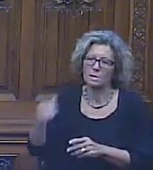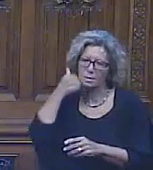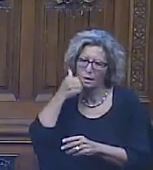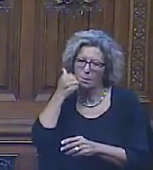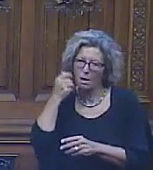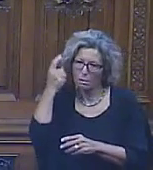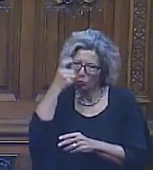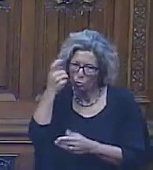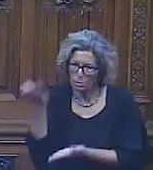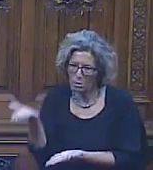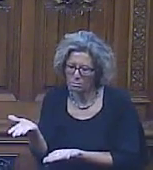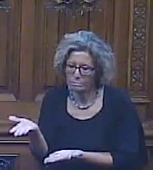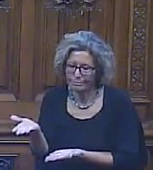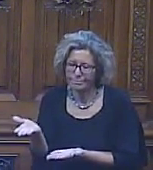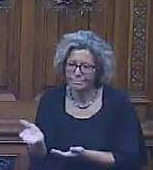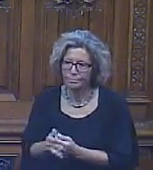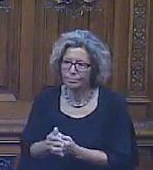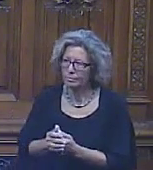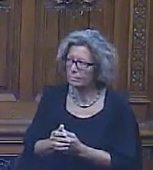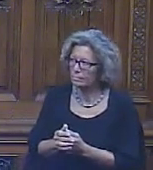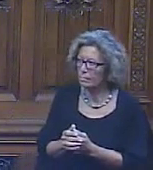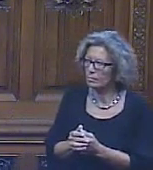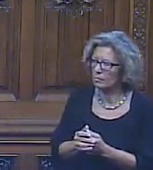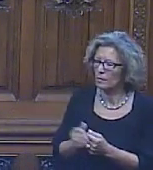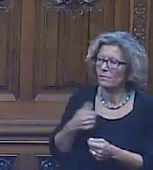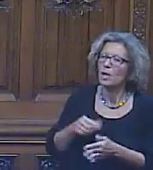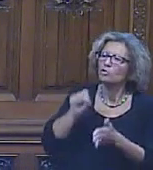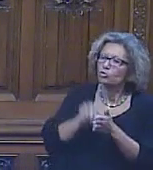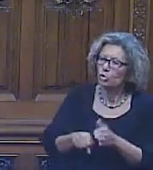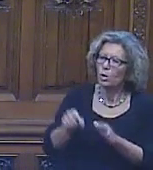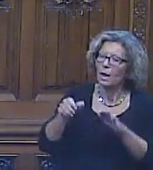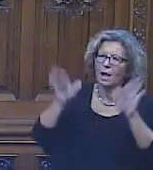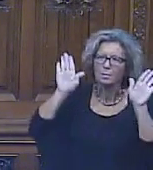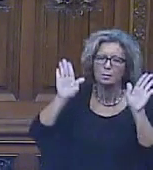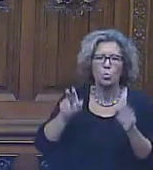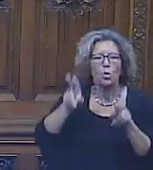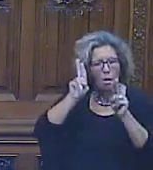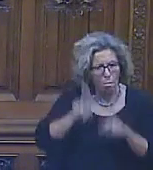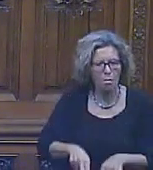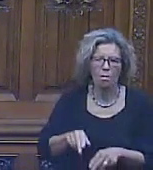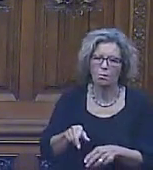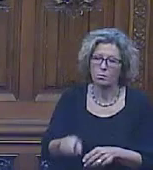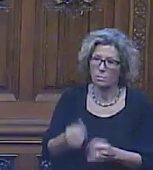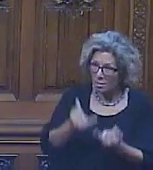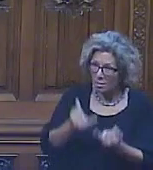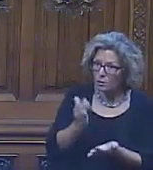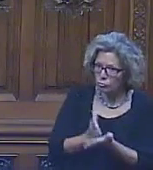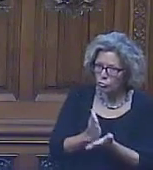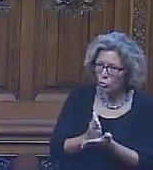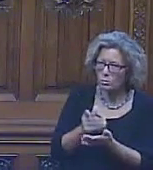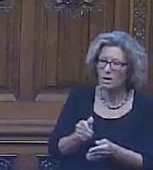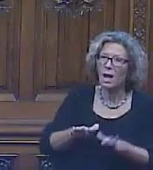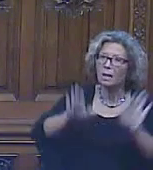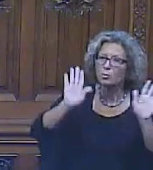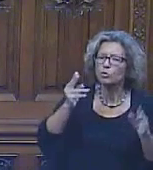kümmern. Und wir haben ein sehr strenges Asylrecht. Und es ist jetzt schon so, dass